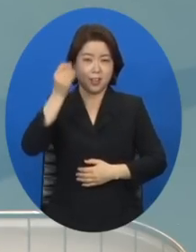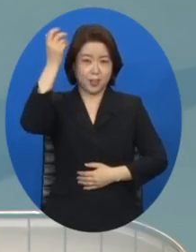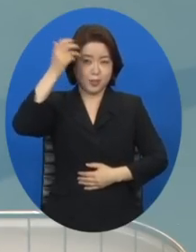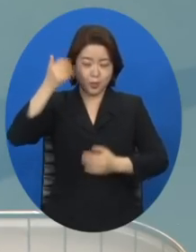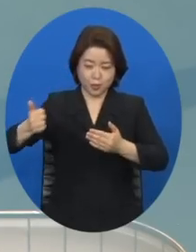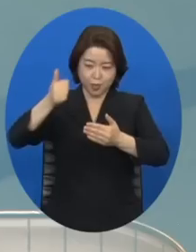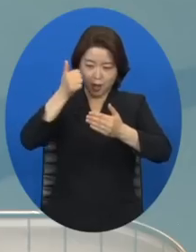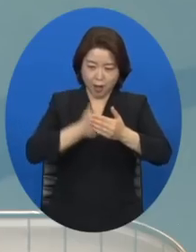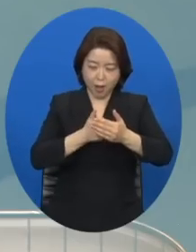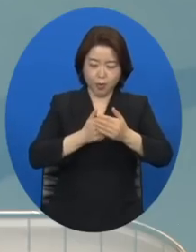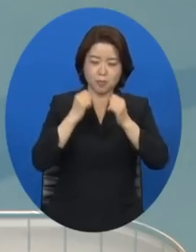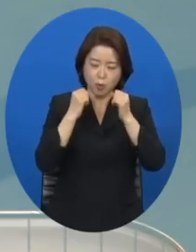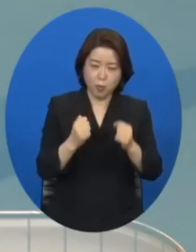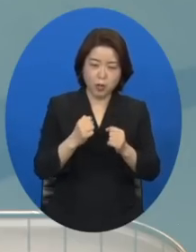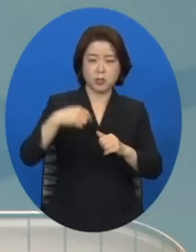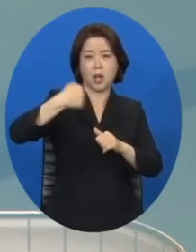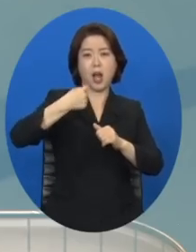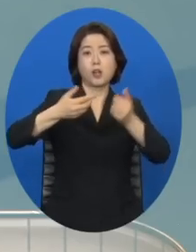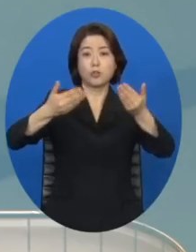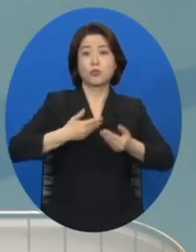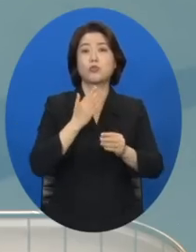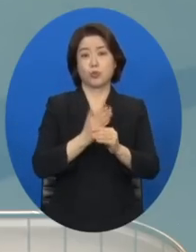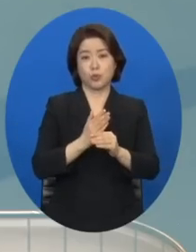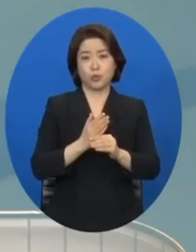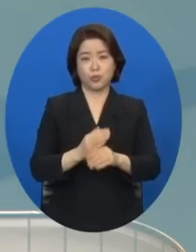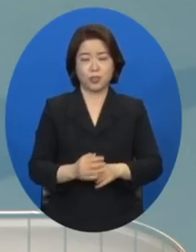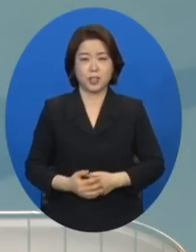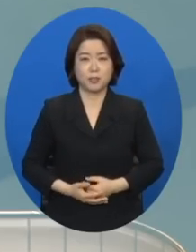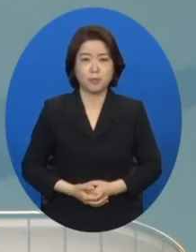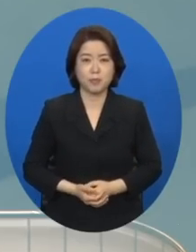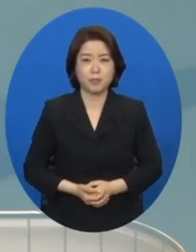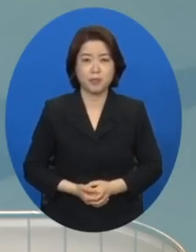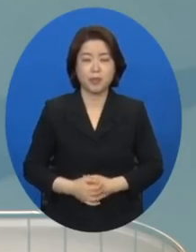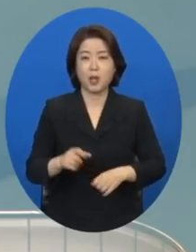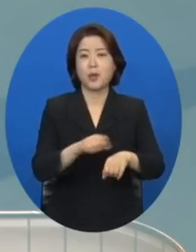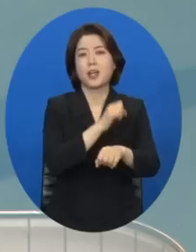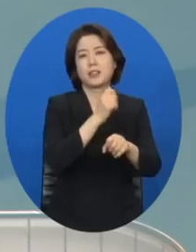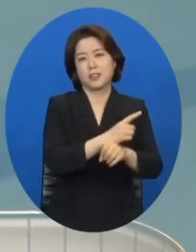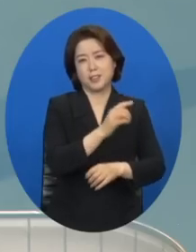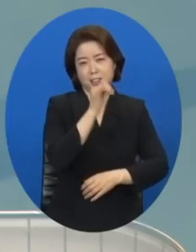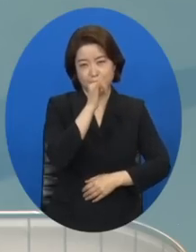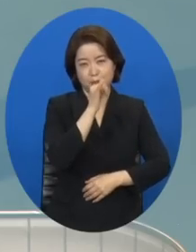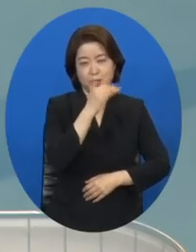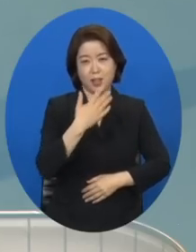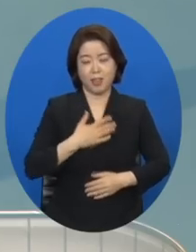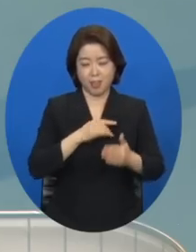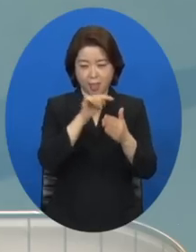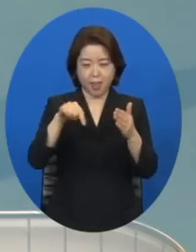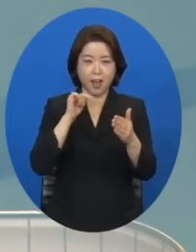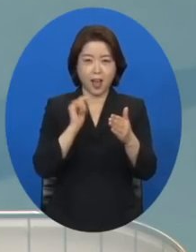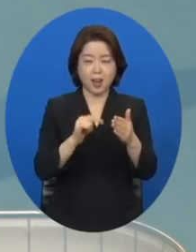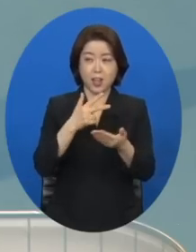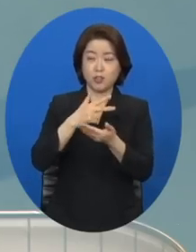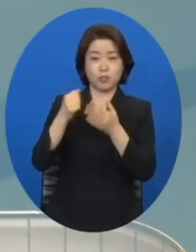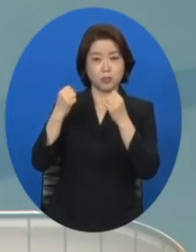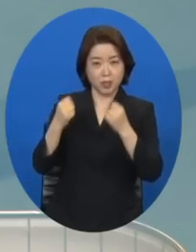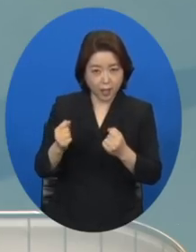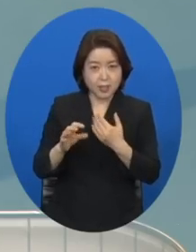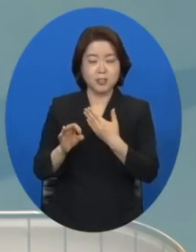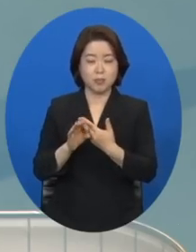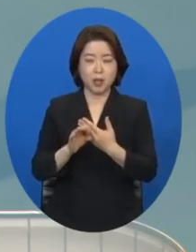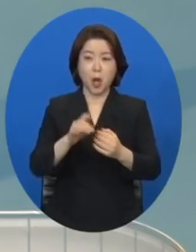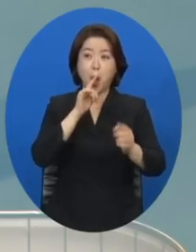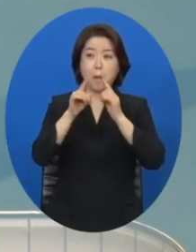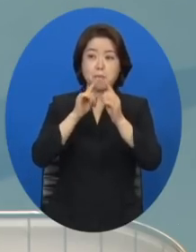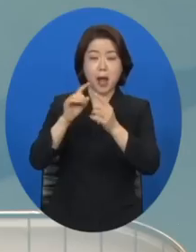가르치고 계시는 것입니다 또한 특징이 있어요 내 안에 주님이 계시면 말씀이